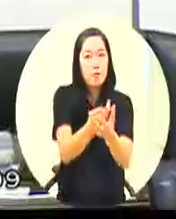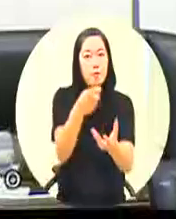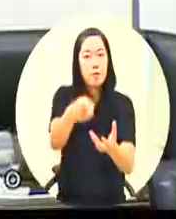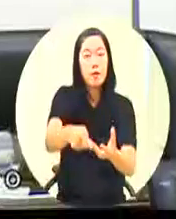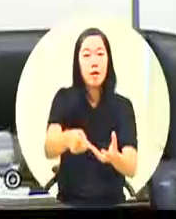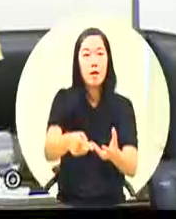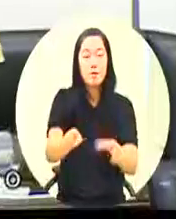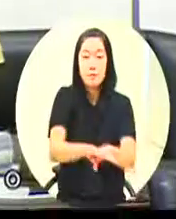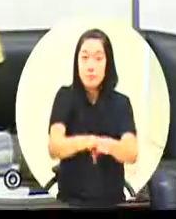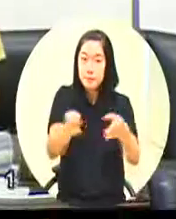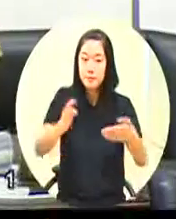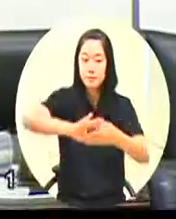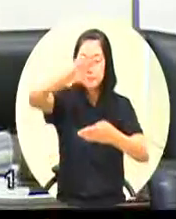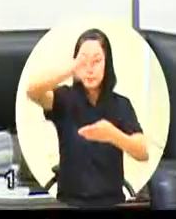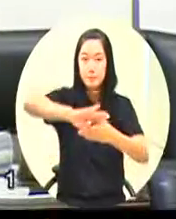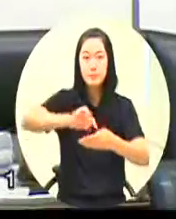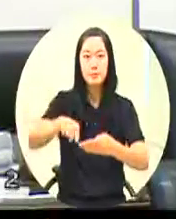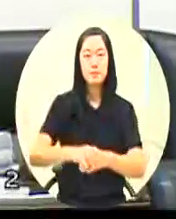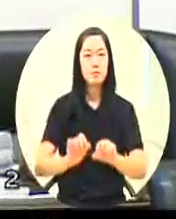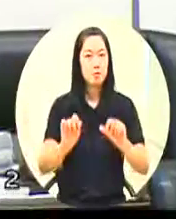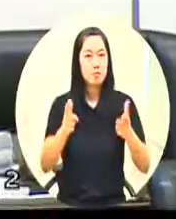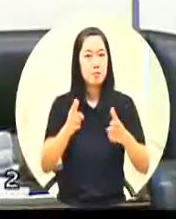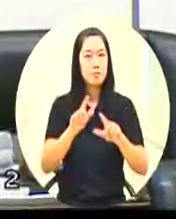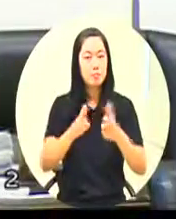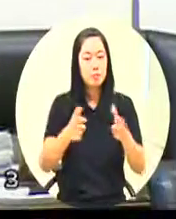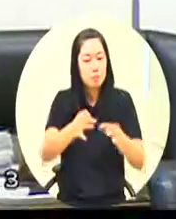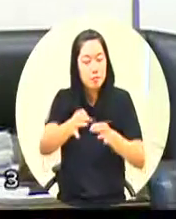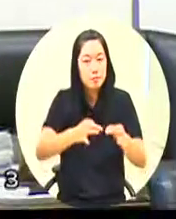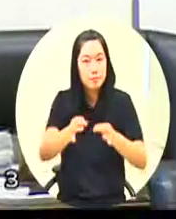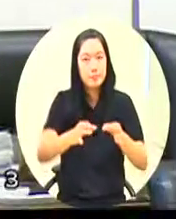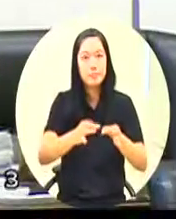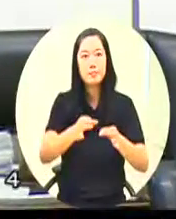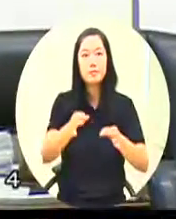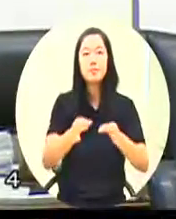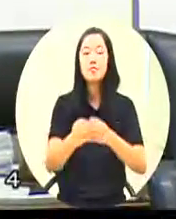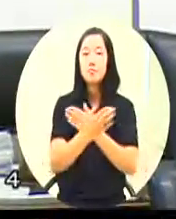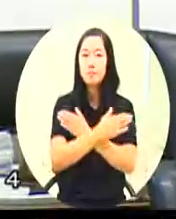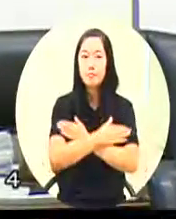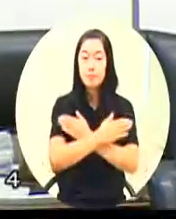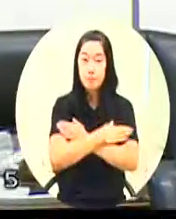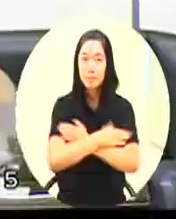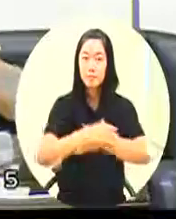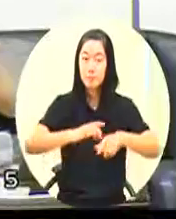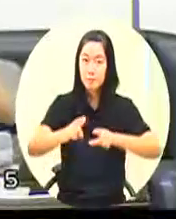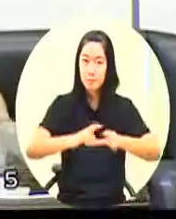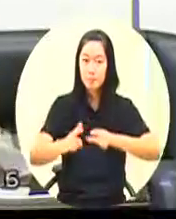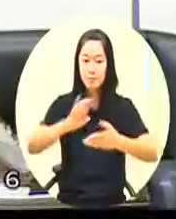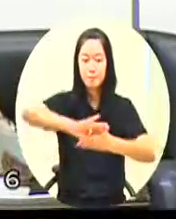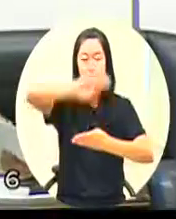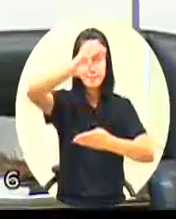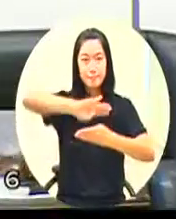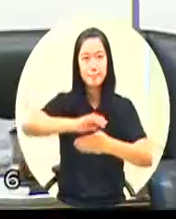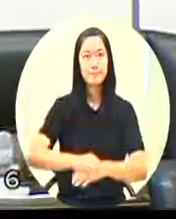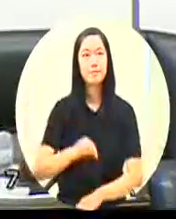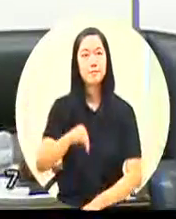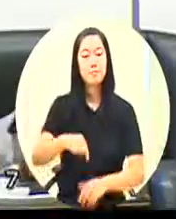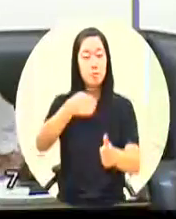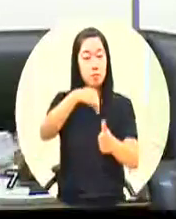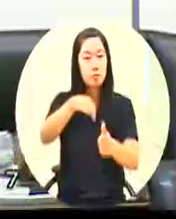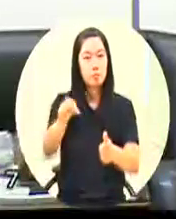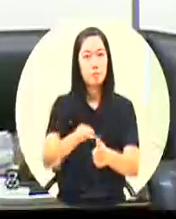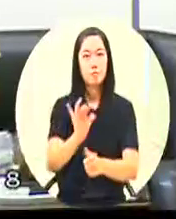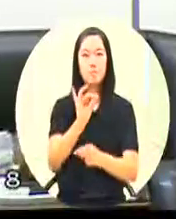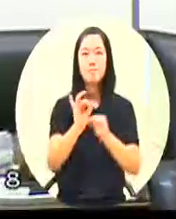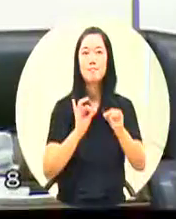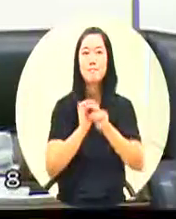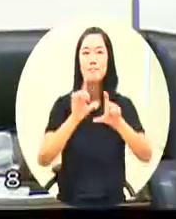那非盈利幼儿园的哦那个开幕哈，那揭幕。我想我们教育是百年大